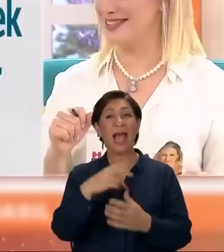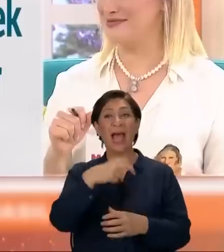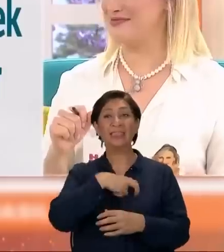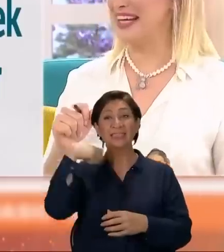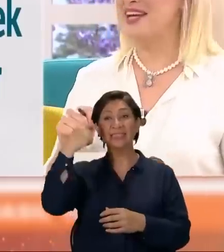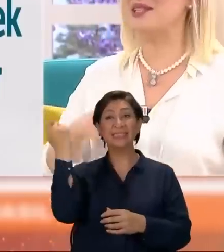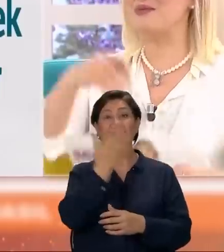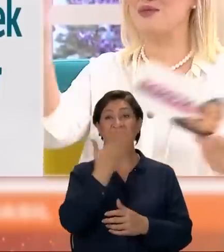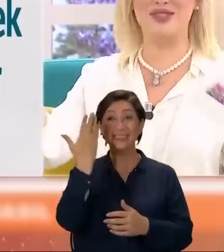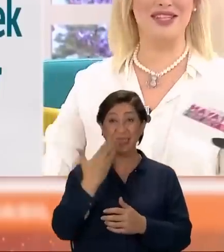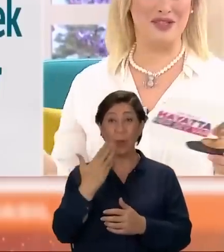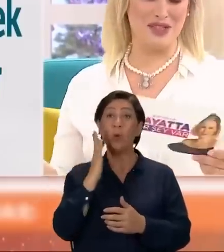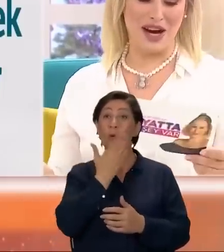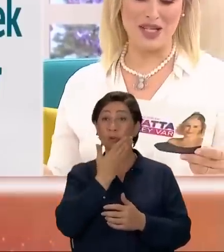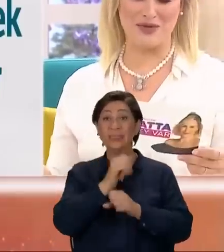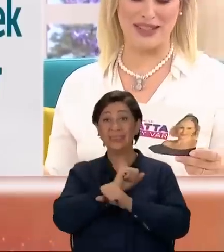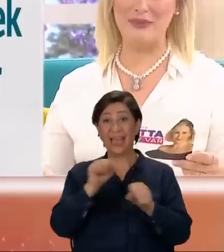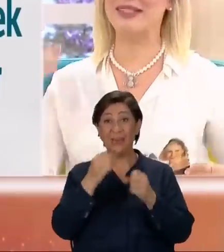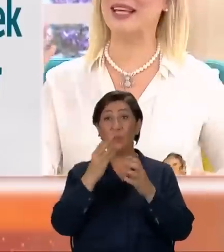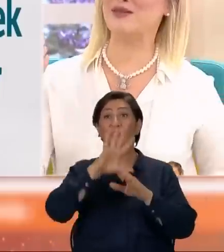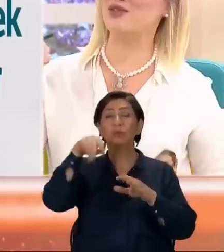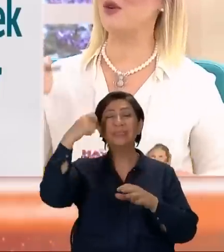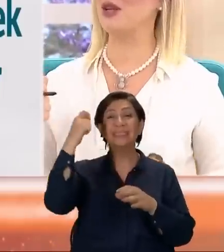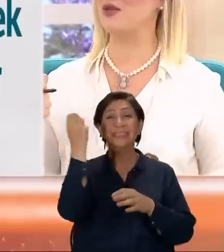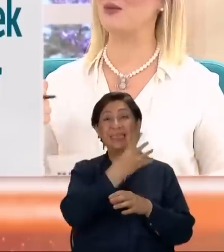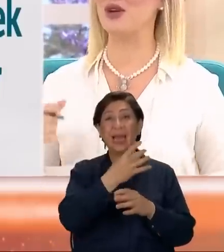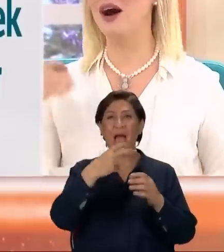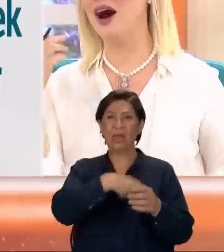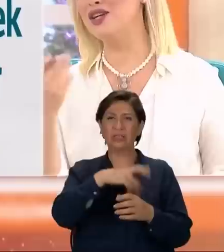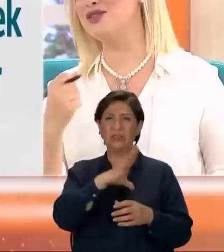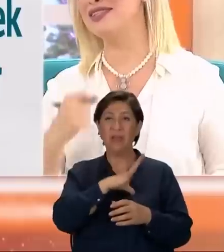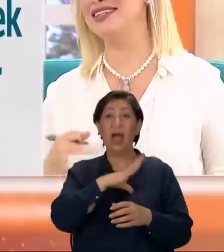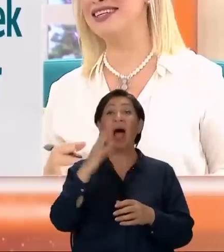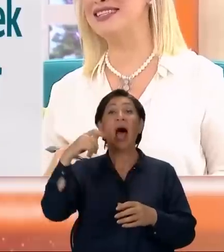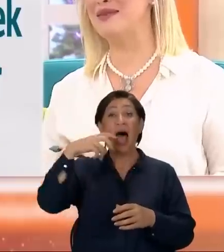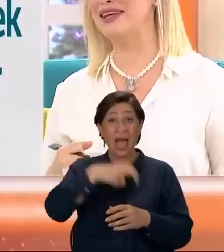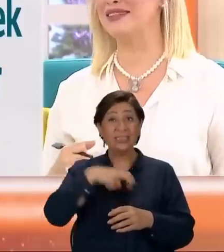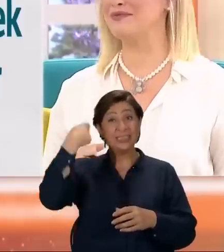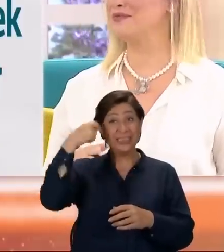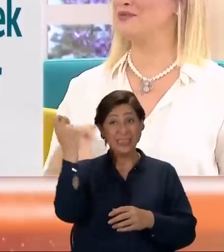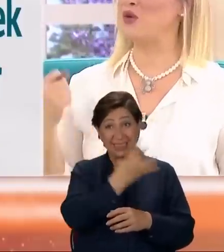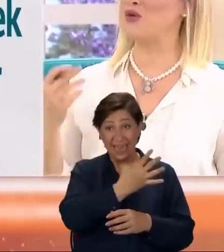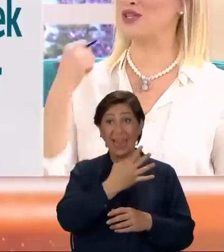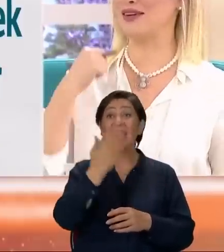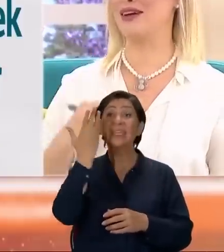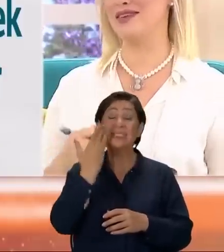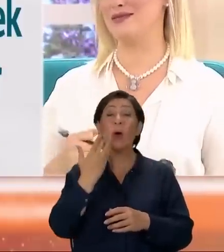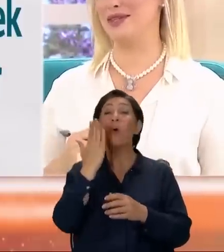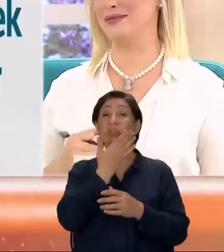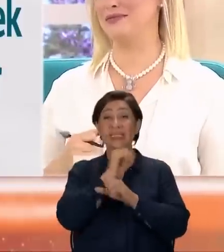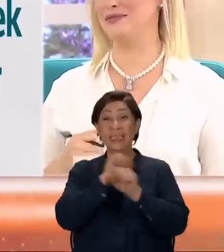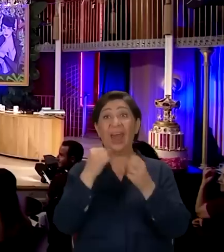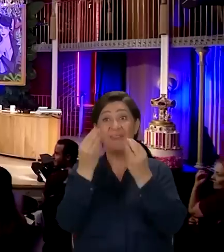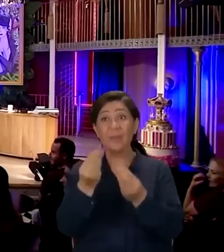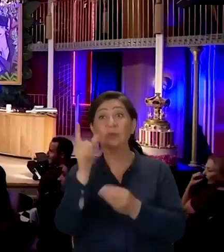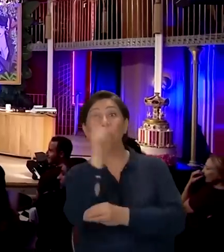Aşk dizileri. Şimdi bütün dizilerin içinde aşk var ama seyircimiz şöyle sormuş. Aşk dizileri izlemek oruca zarar verir